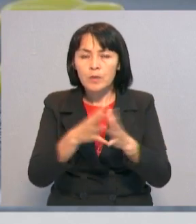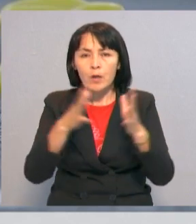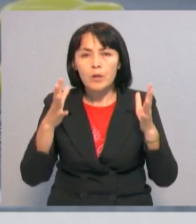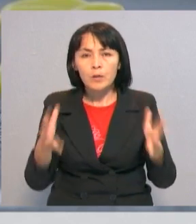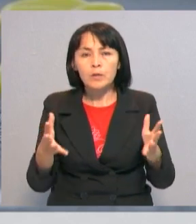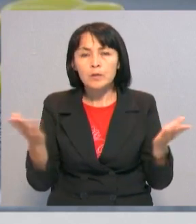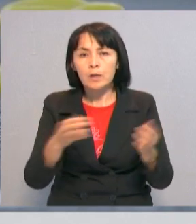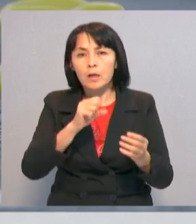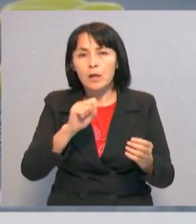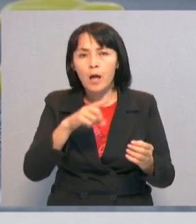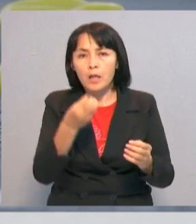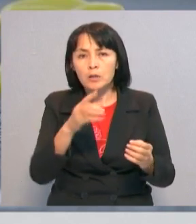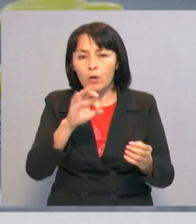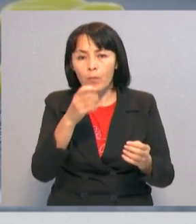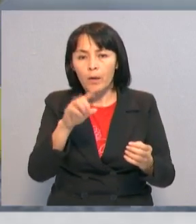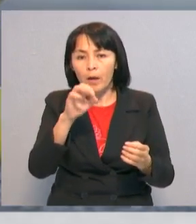такие виды как